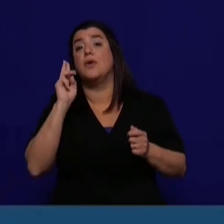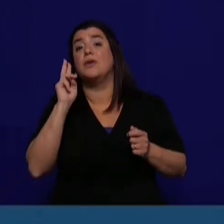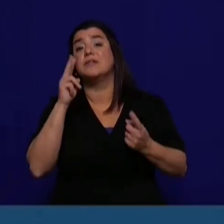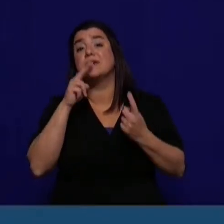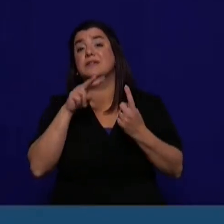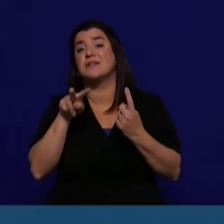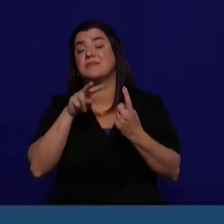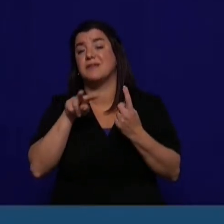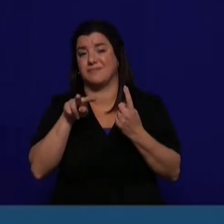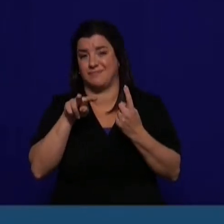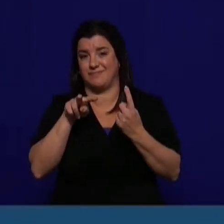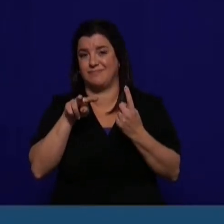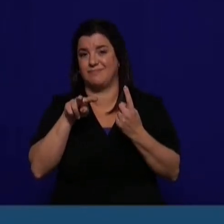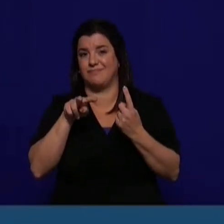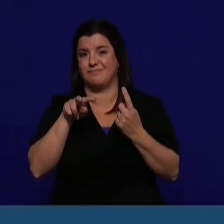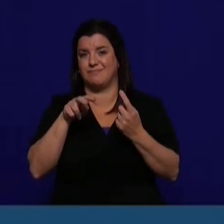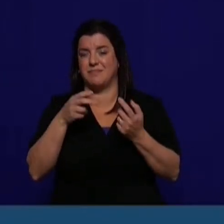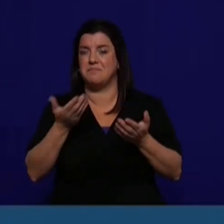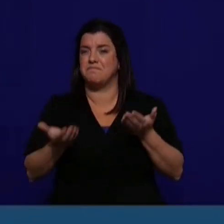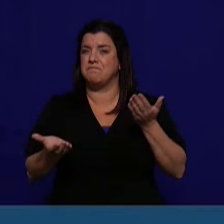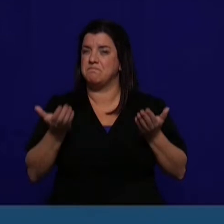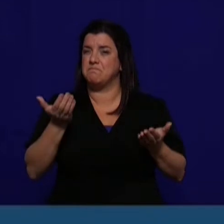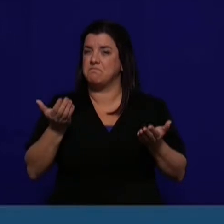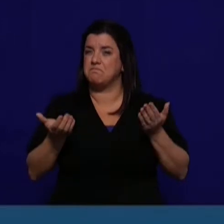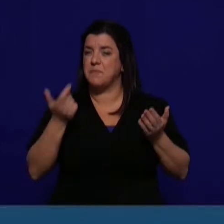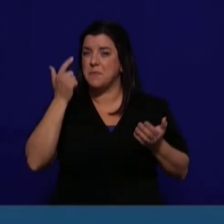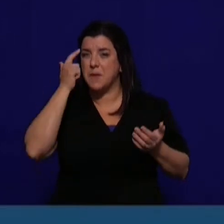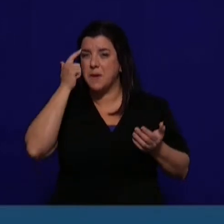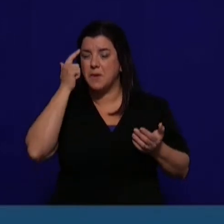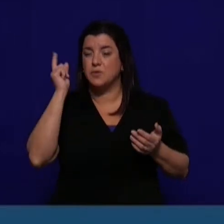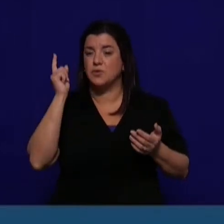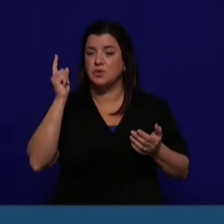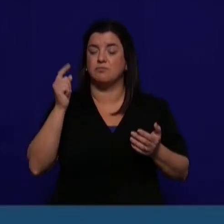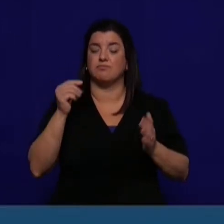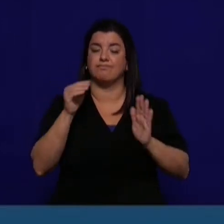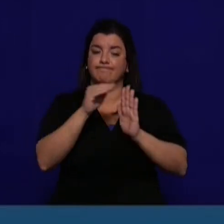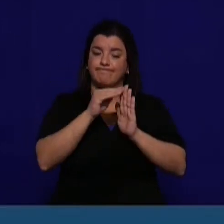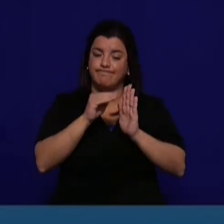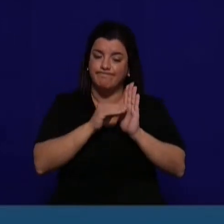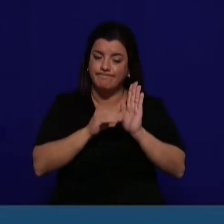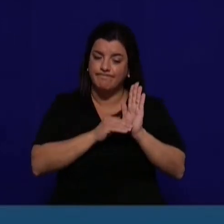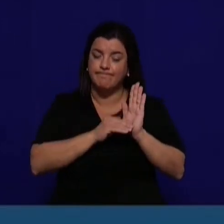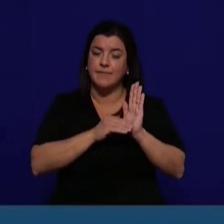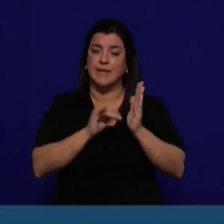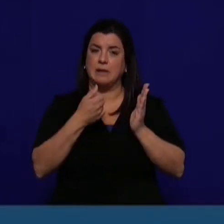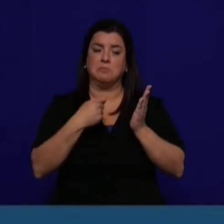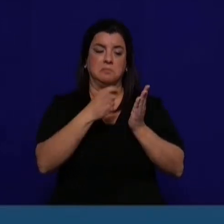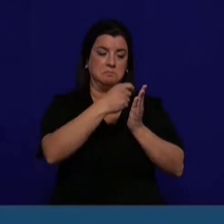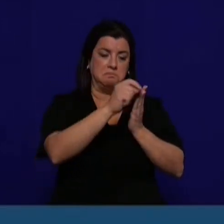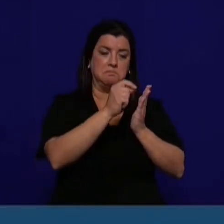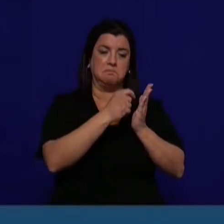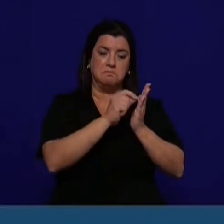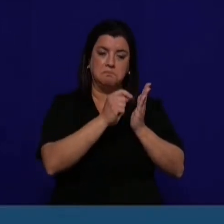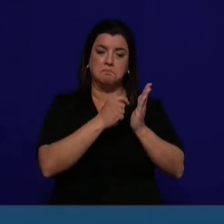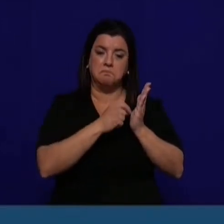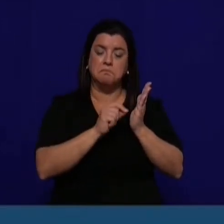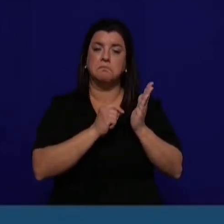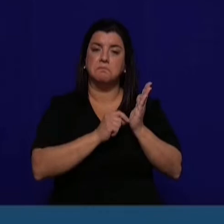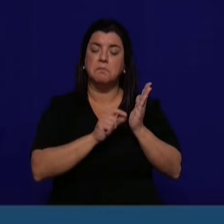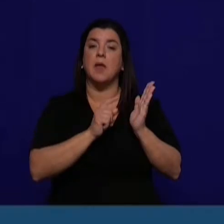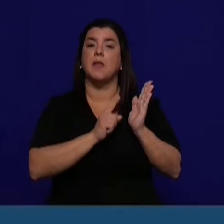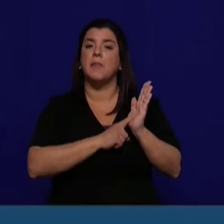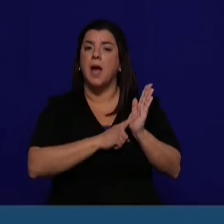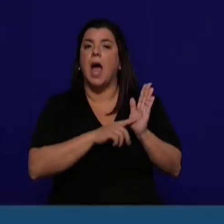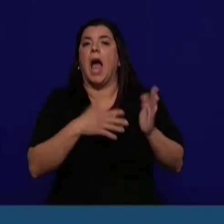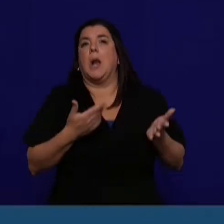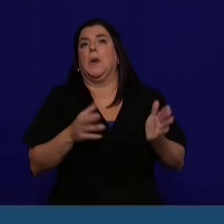għandna diversi criteria li nkun qegħdin nagħmlu l-assessment tagħhom li dawn il-criteria wkoll ikunu weighted għaliex inti għandek minnhom